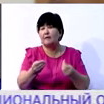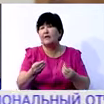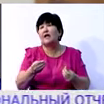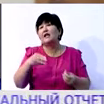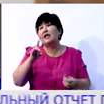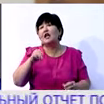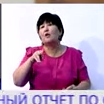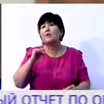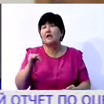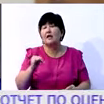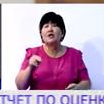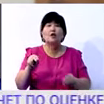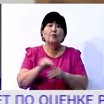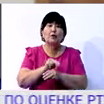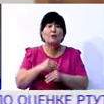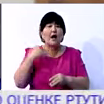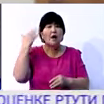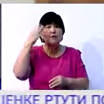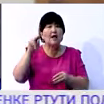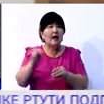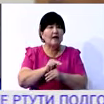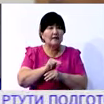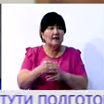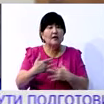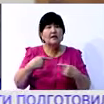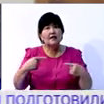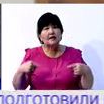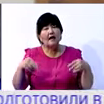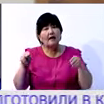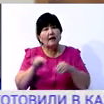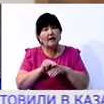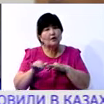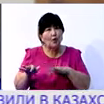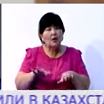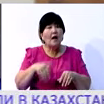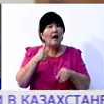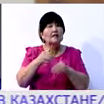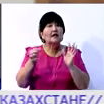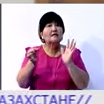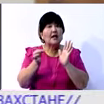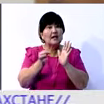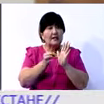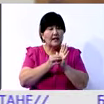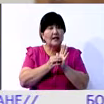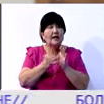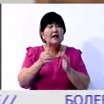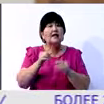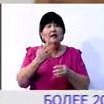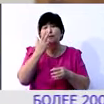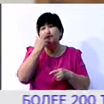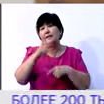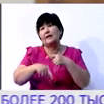трудотерапии, проводятся психотерапевтические, психокоррекционные методики. Основная цель – это